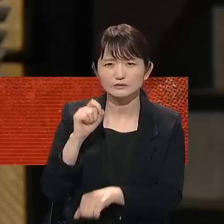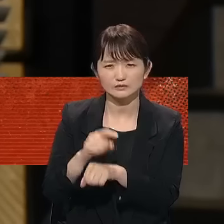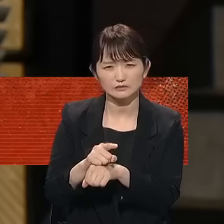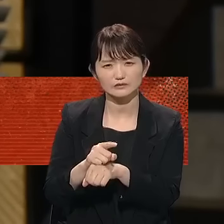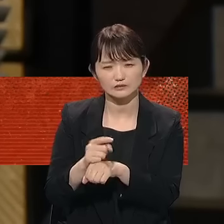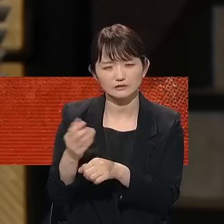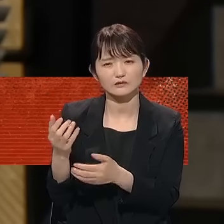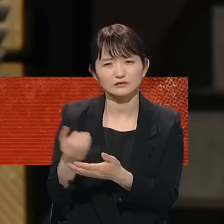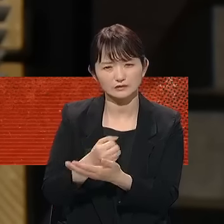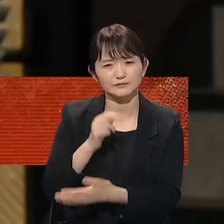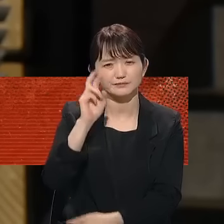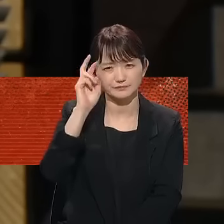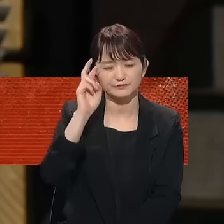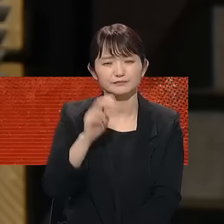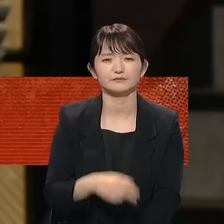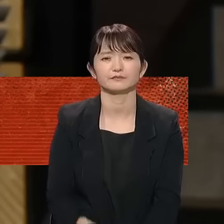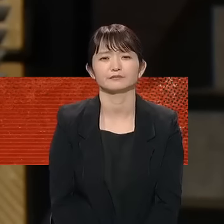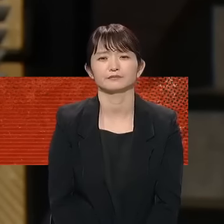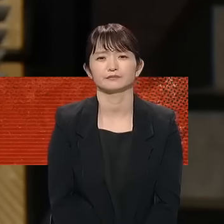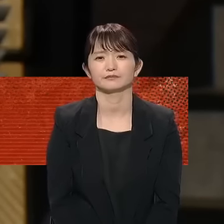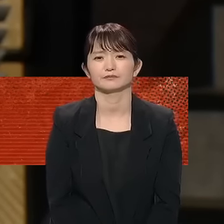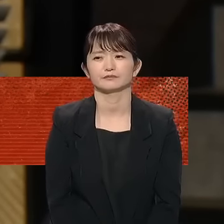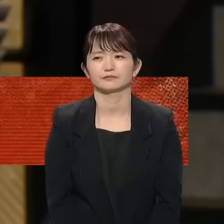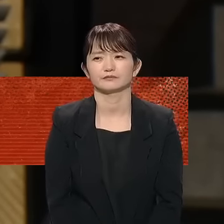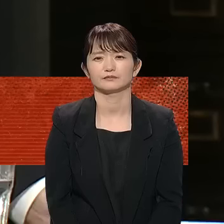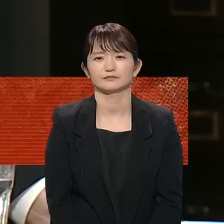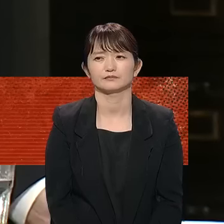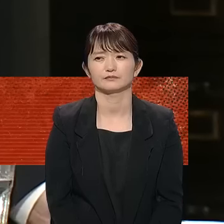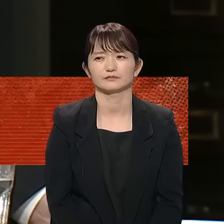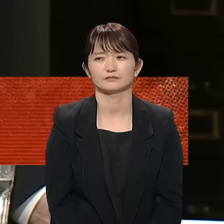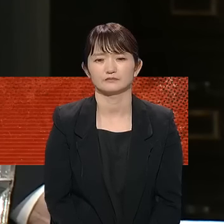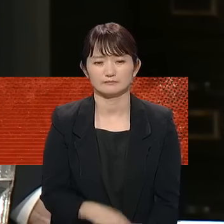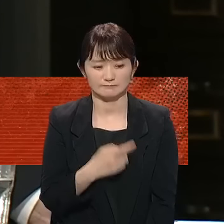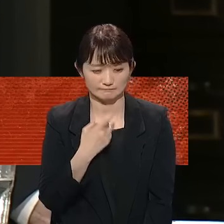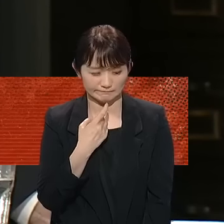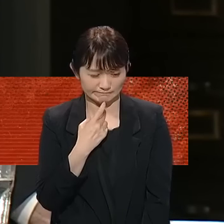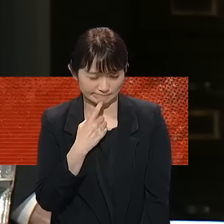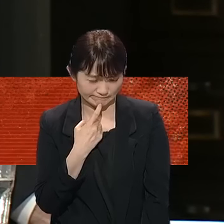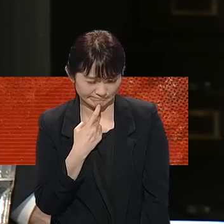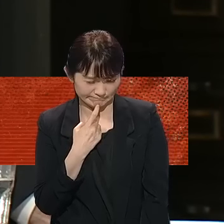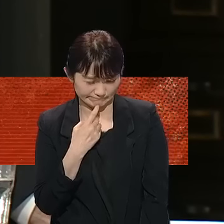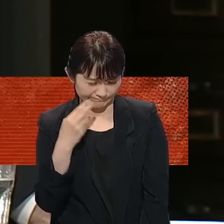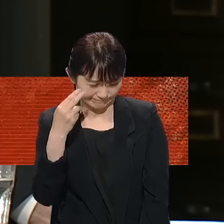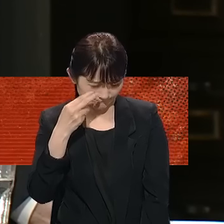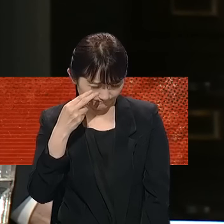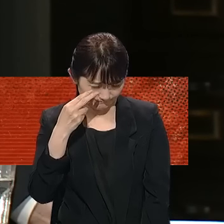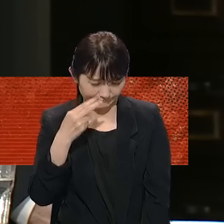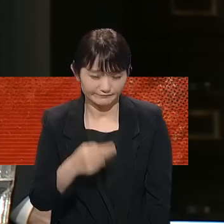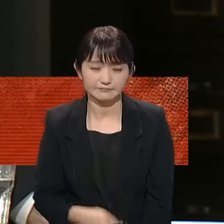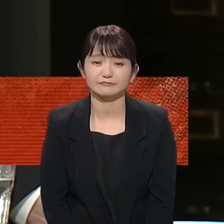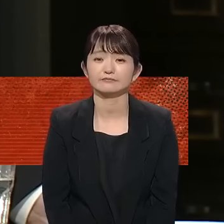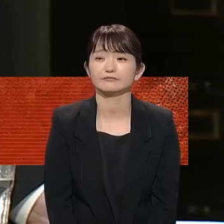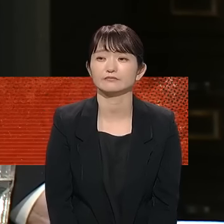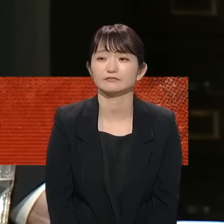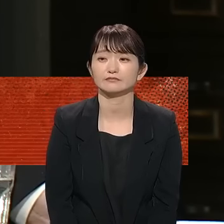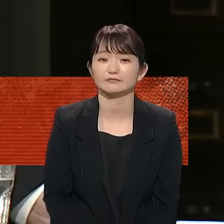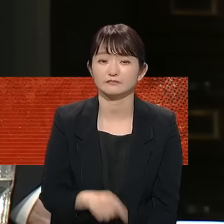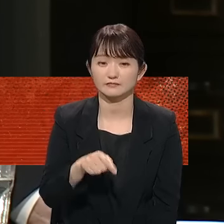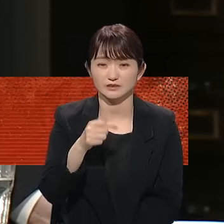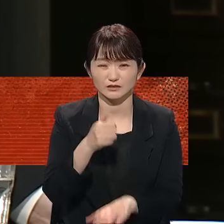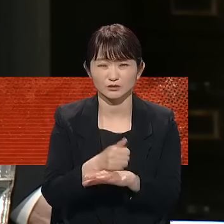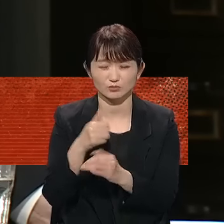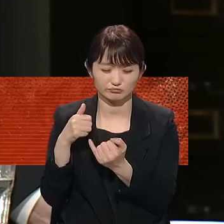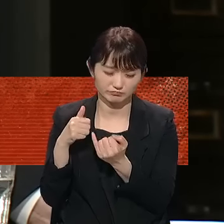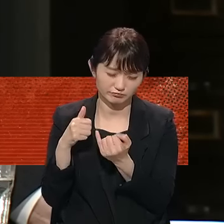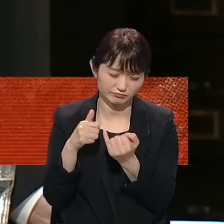것이 아닌가라는 생각이 듭니다. 뭐 그야말로 집착이죠, 집착. 예, 그게 또 스토킹으로 이어진